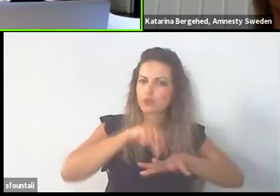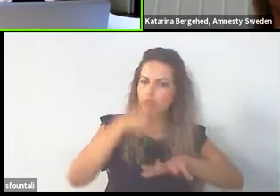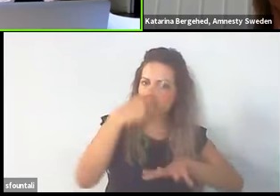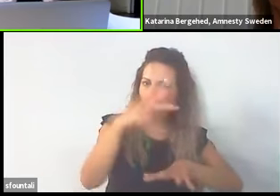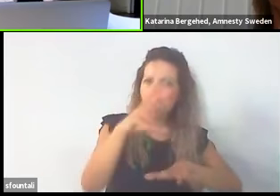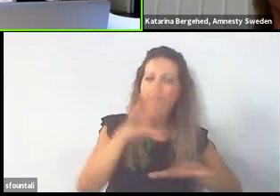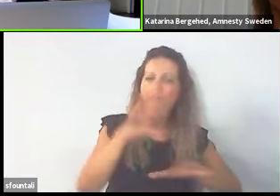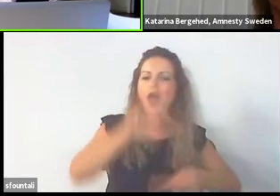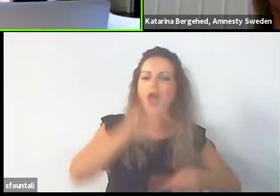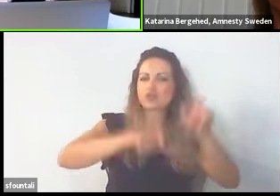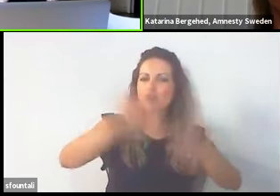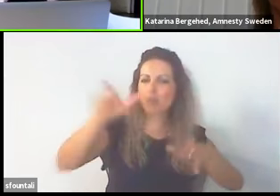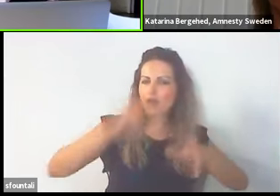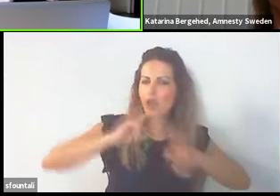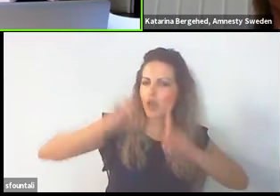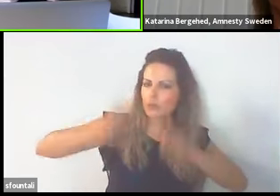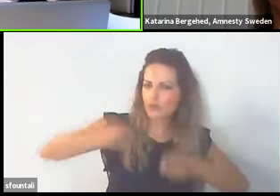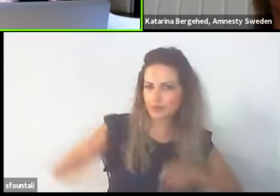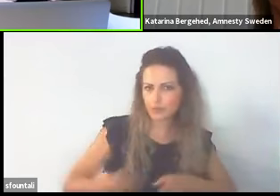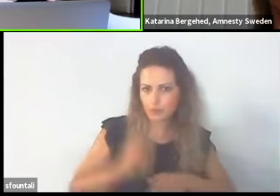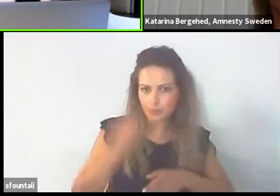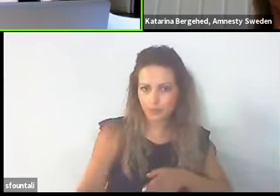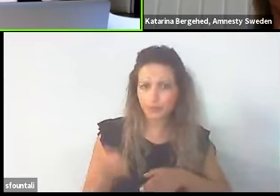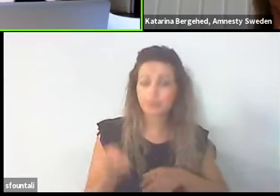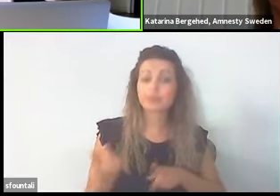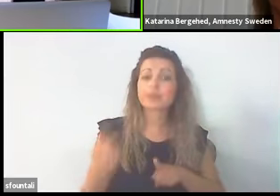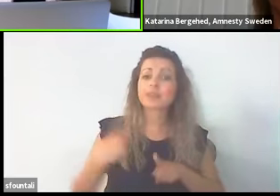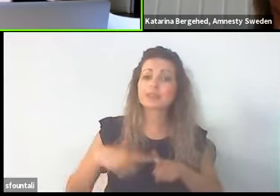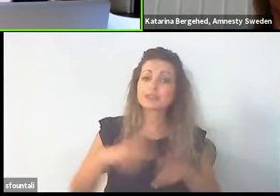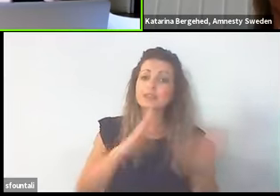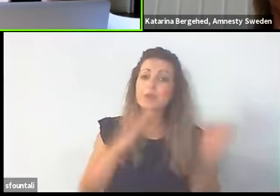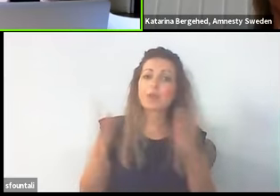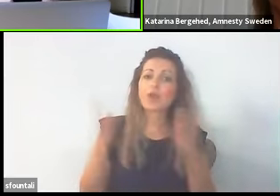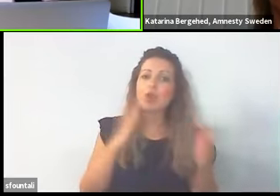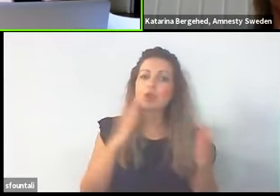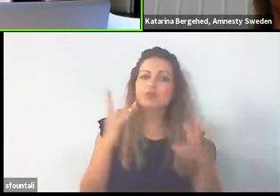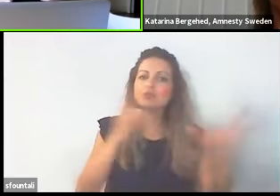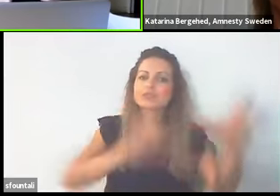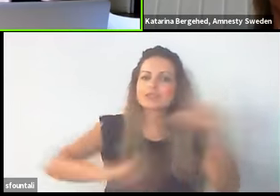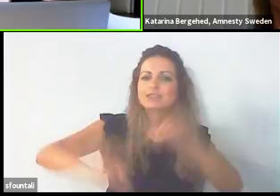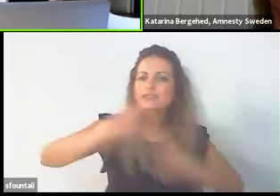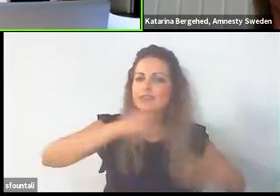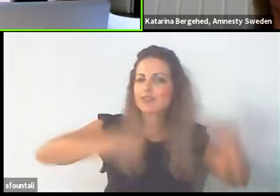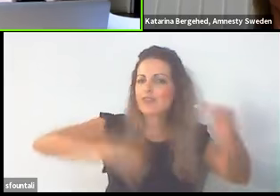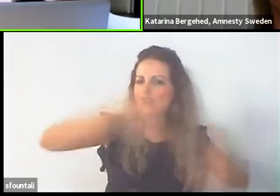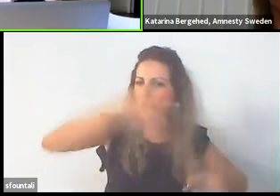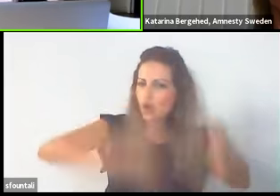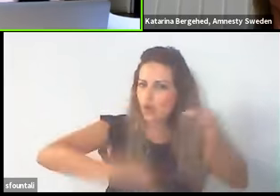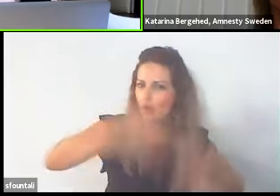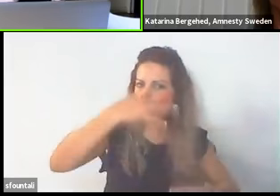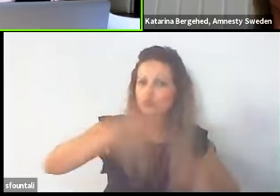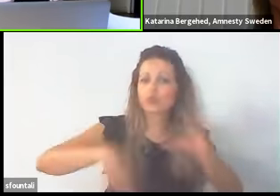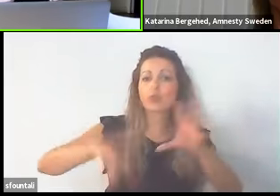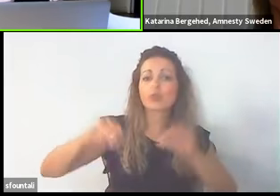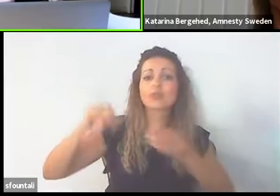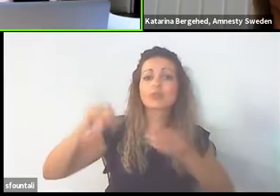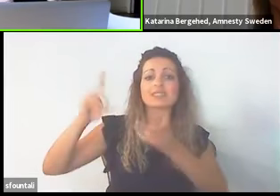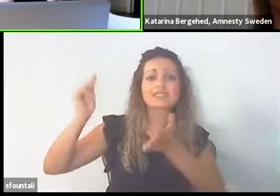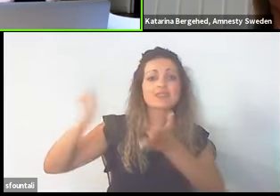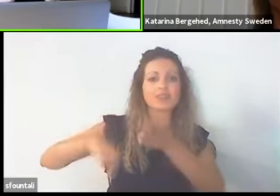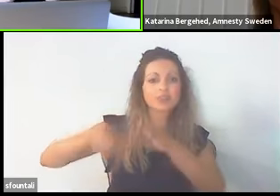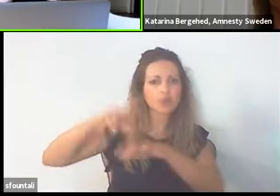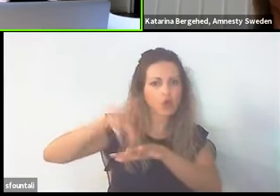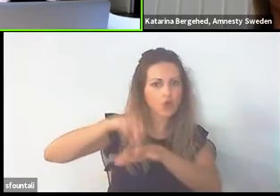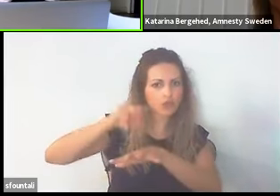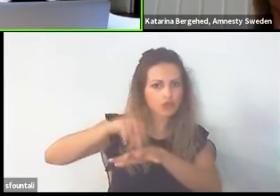αποφάσεων, ιδιαίτερα κατά τη διάρκεια της συζήτησης γύρω από την επικύρωση της Σύμβασης της Κωνσταντινούπολης, της Σύμβασης ενάντια στην